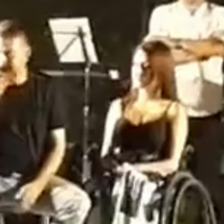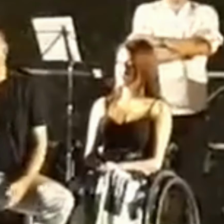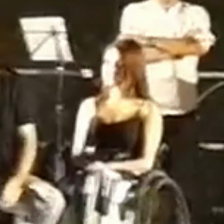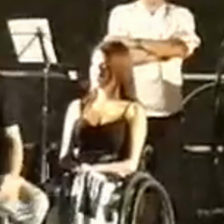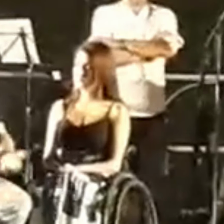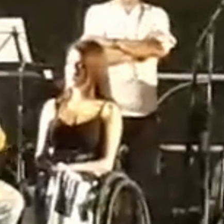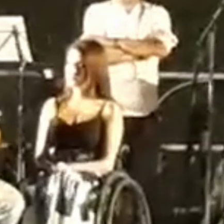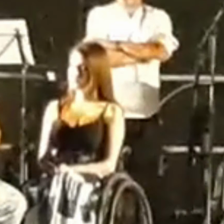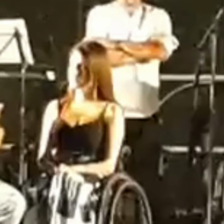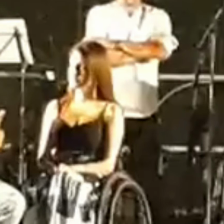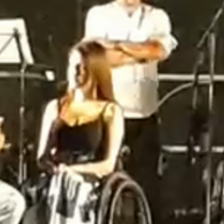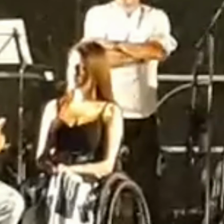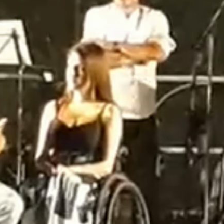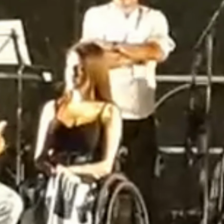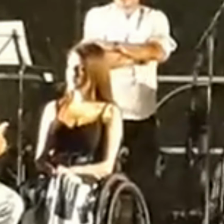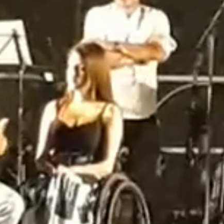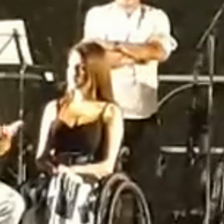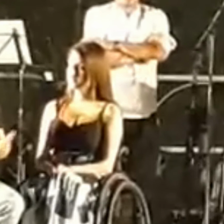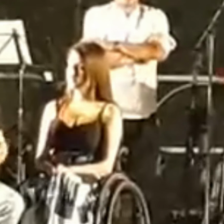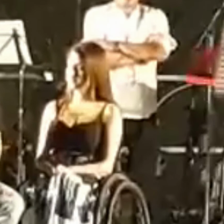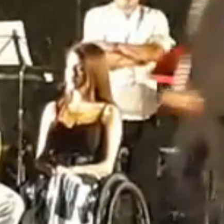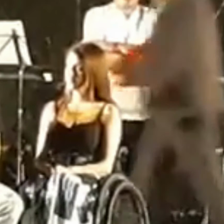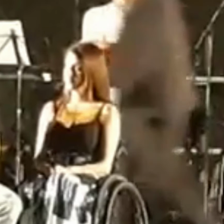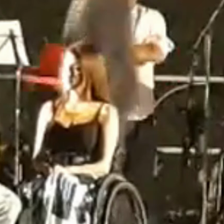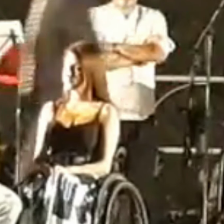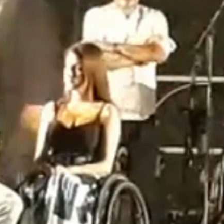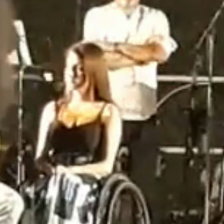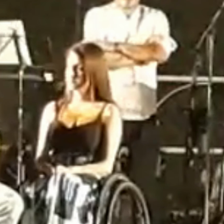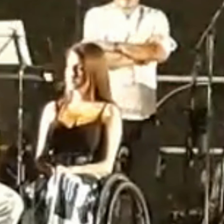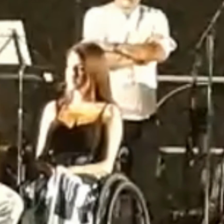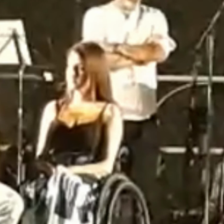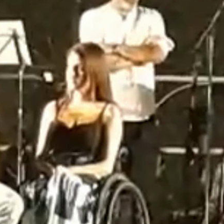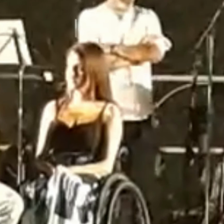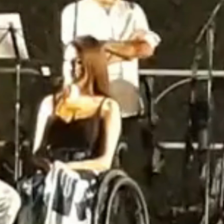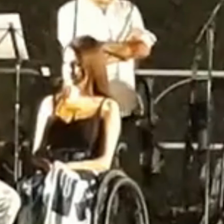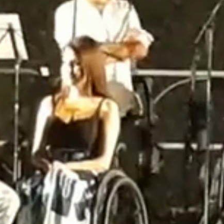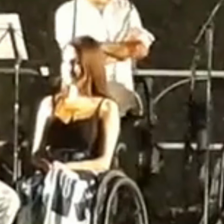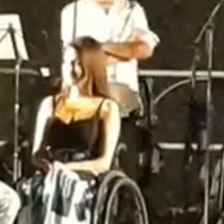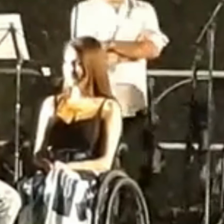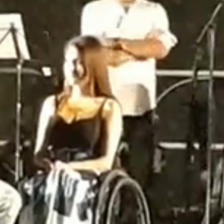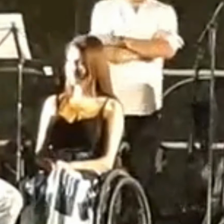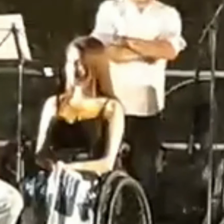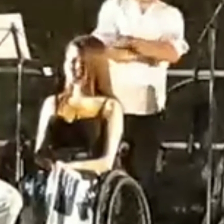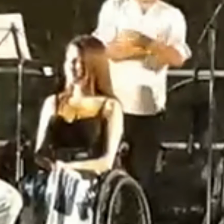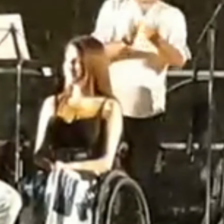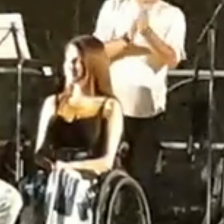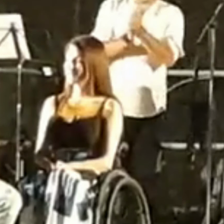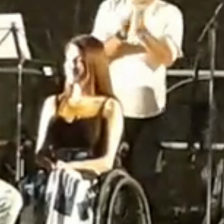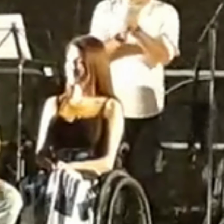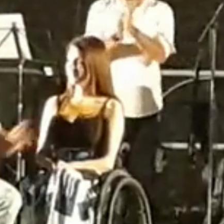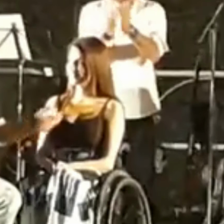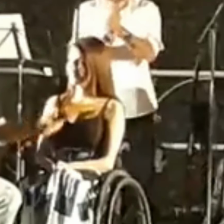per semplificare, ma non ha senso in fondo, non ha senso. Lei può